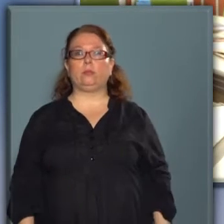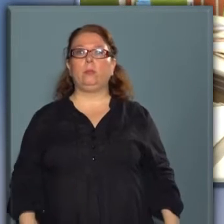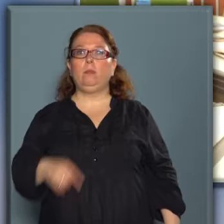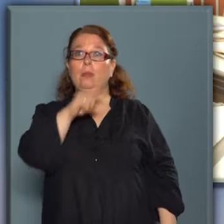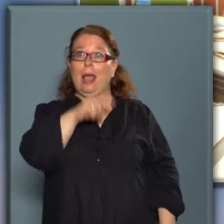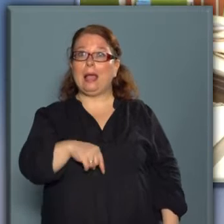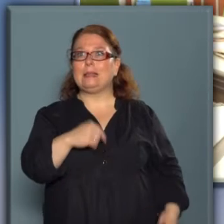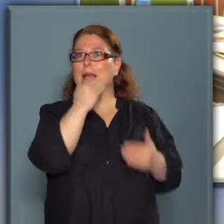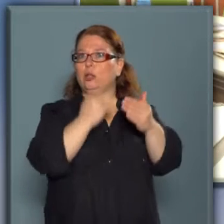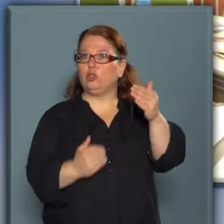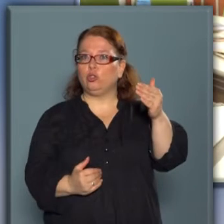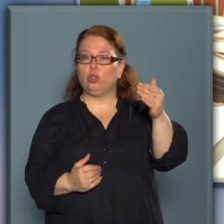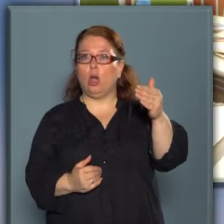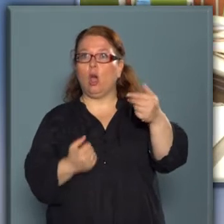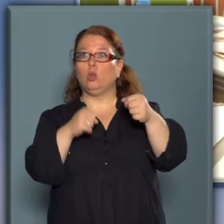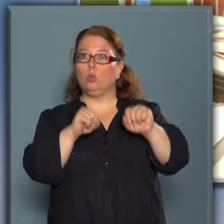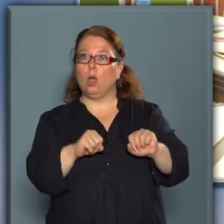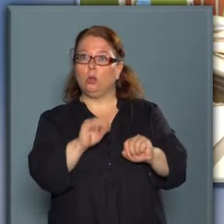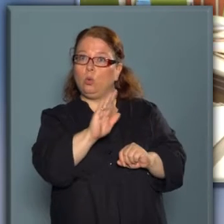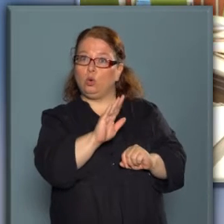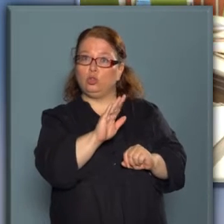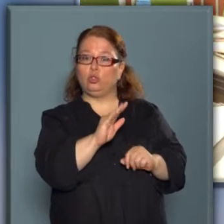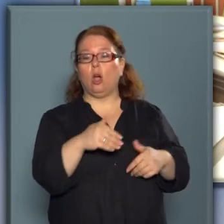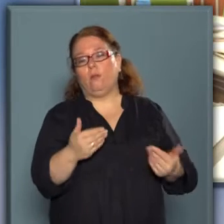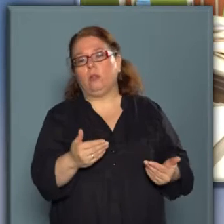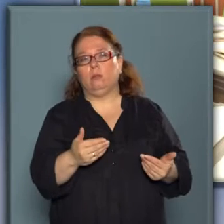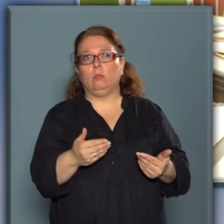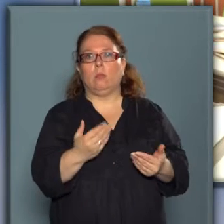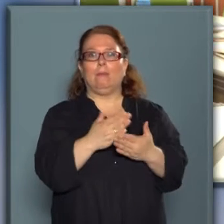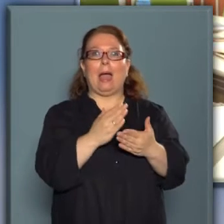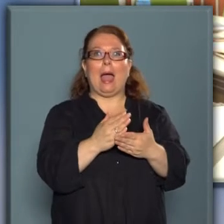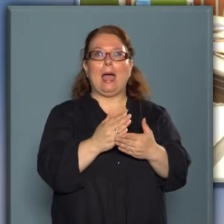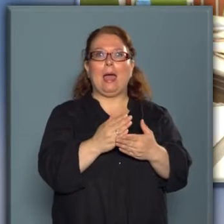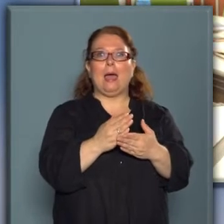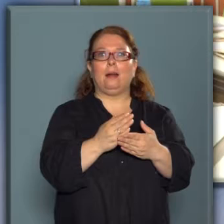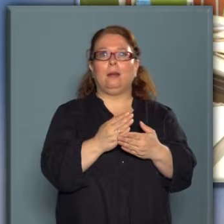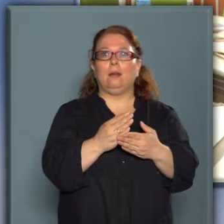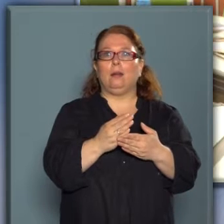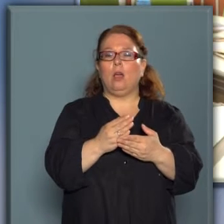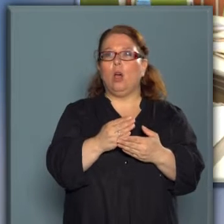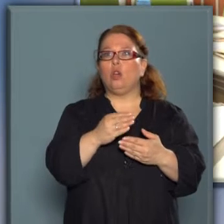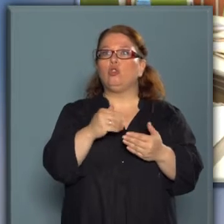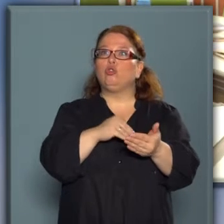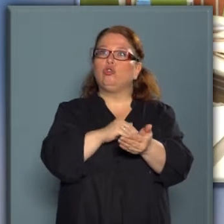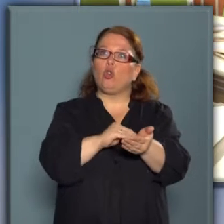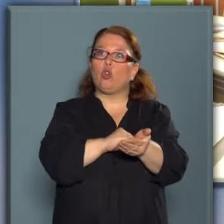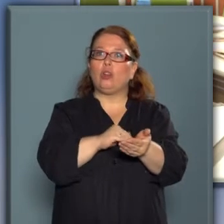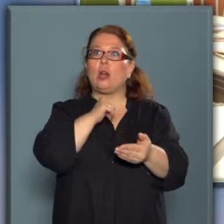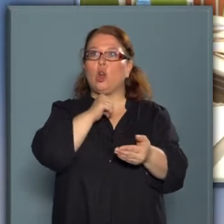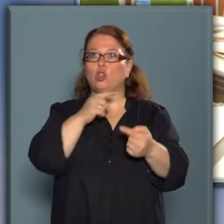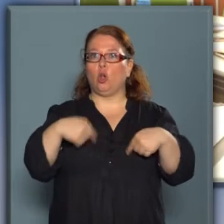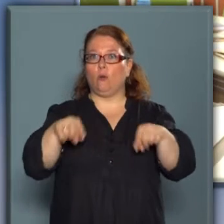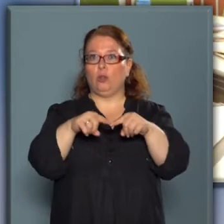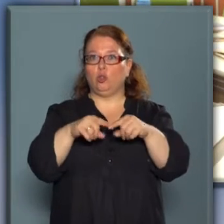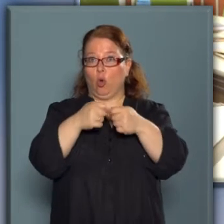annak a listának a tulajdonosa volt, illetve hát akkor ő már az Otcsebe, a soroksári Grassalkovics körnek a tagja